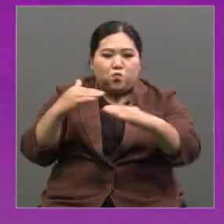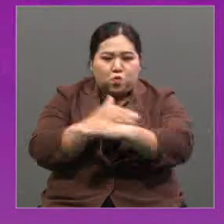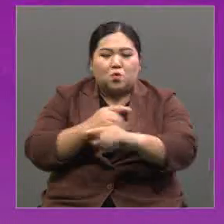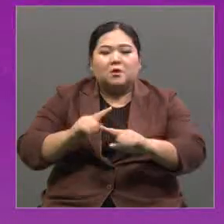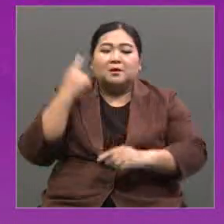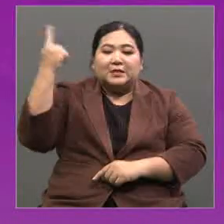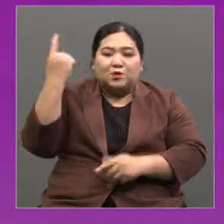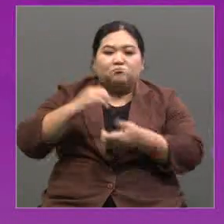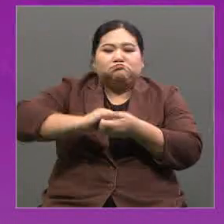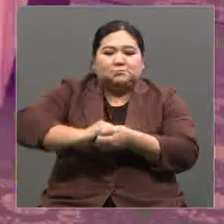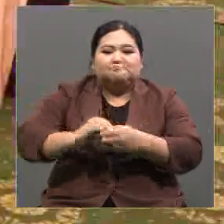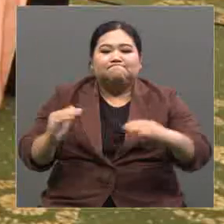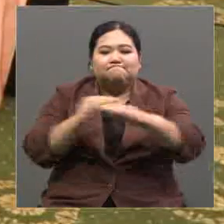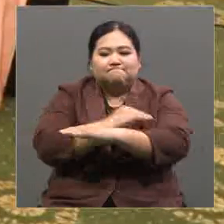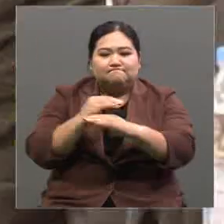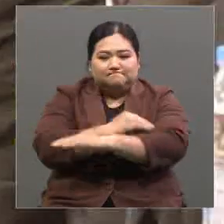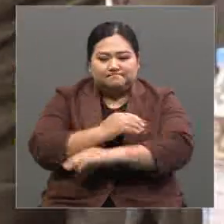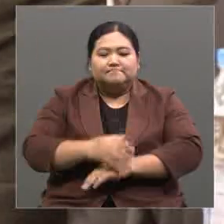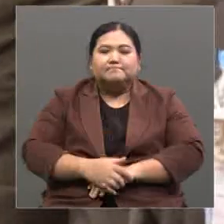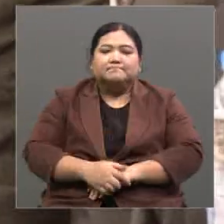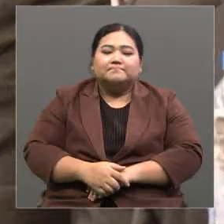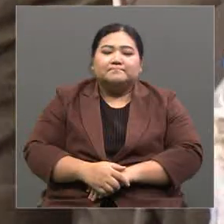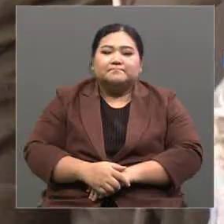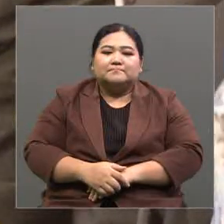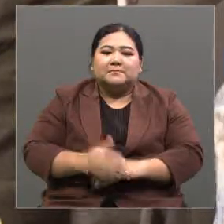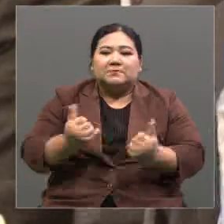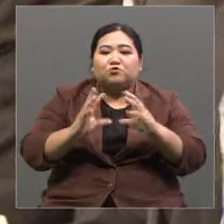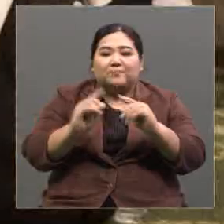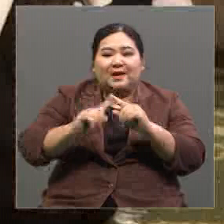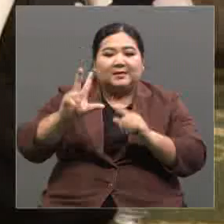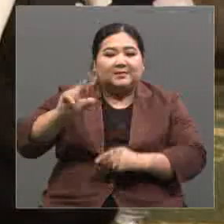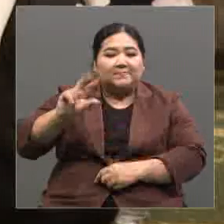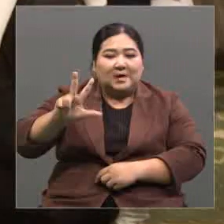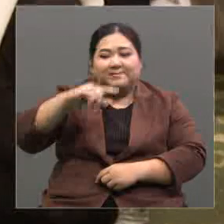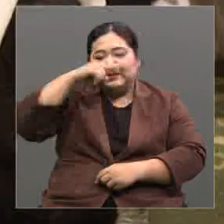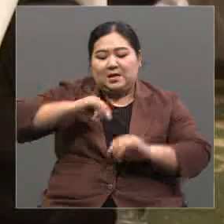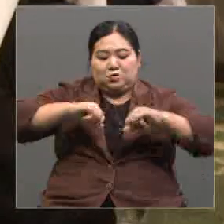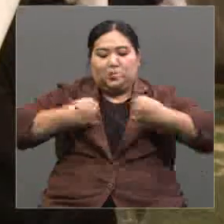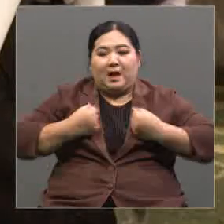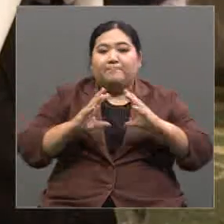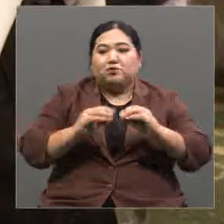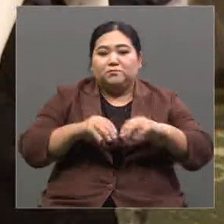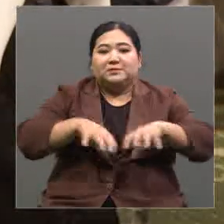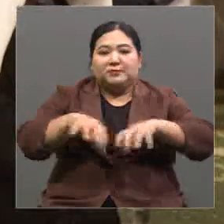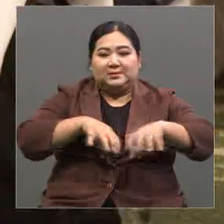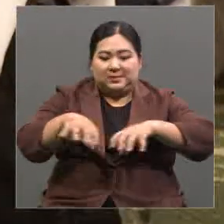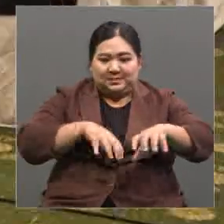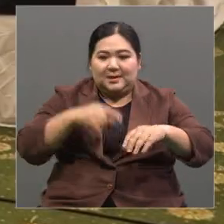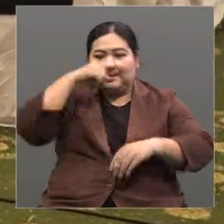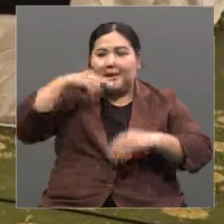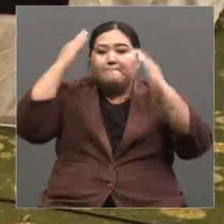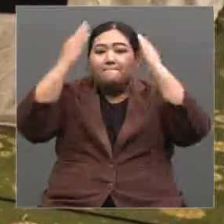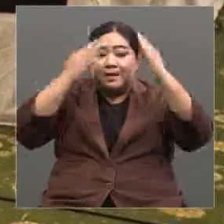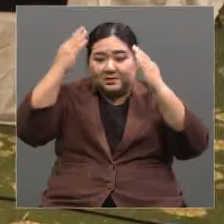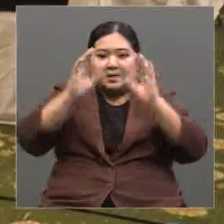ระหว่างประเทศครับนับว่าเป็นครั้งที่ 33แล้วนะครับที่ไทยเป็นเจ้าภาพในการจัดการประชุมครับโดยมี